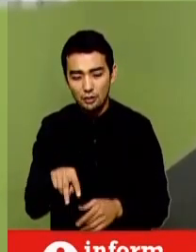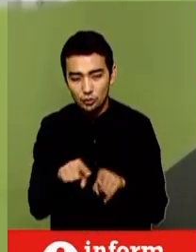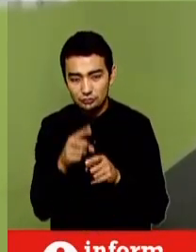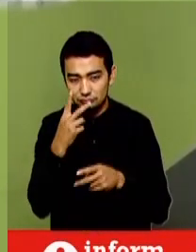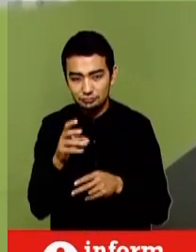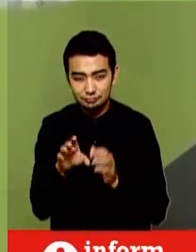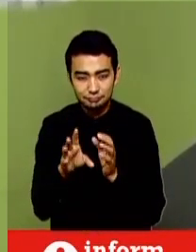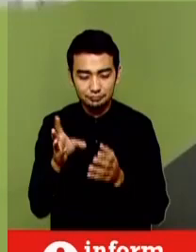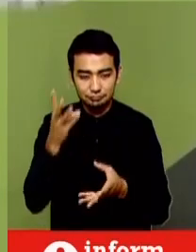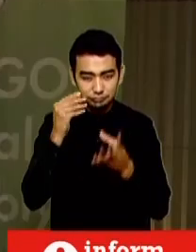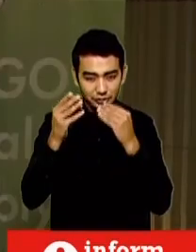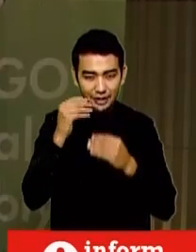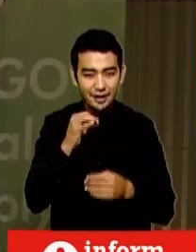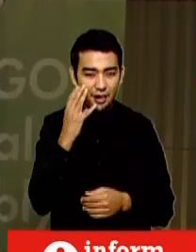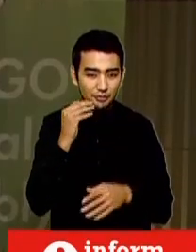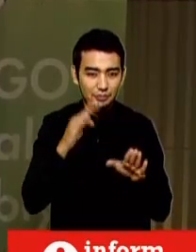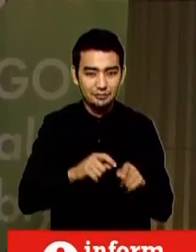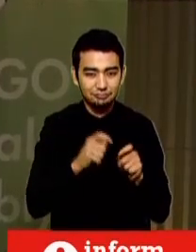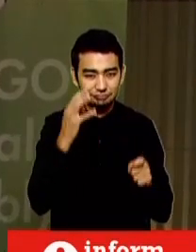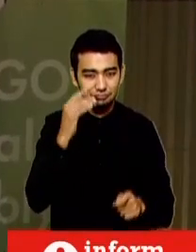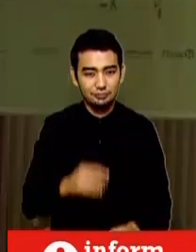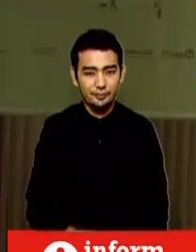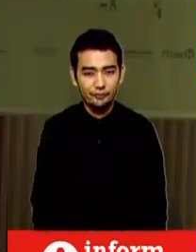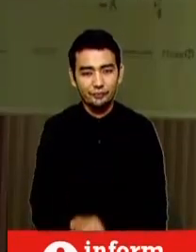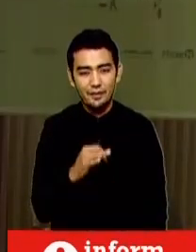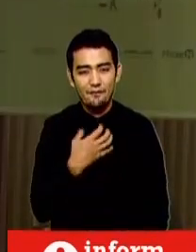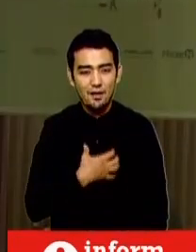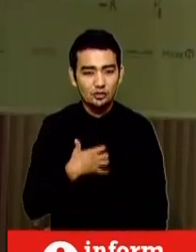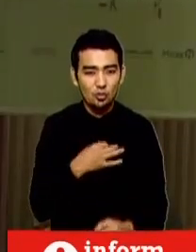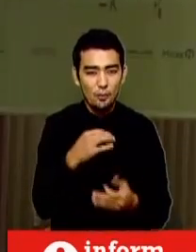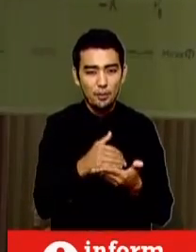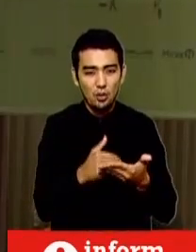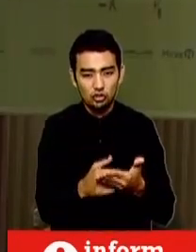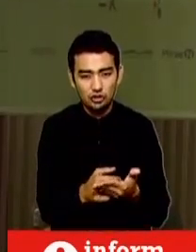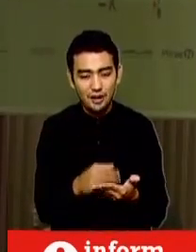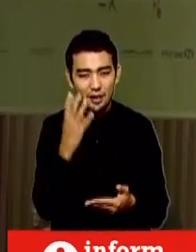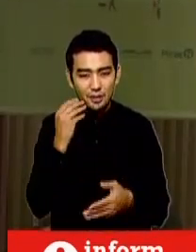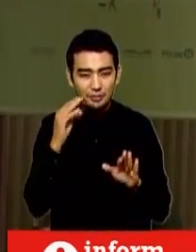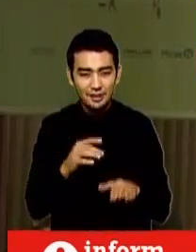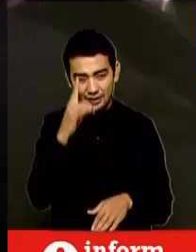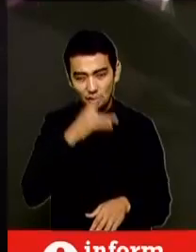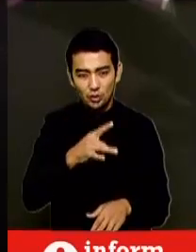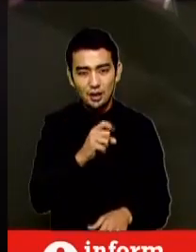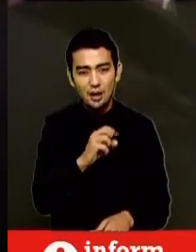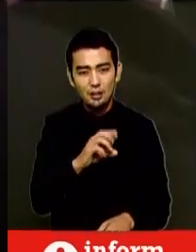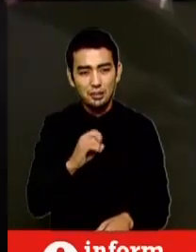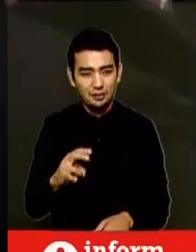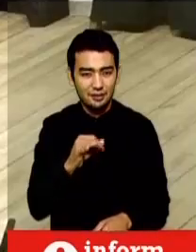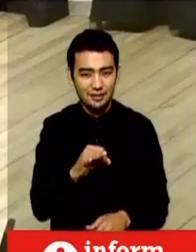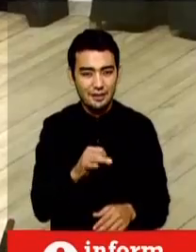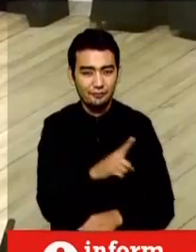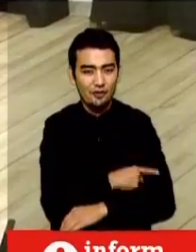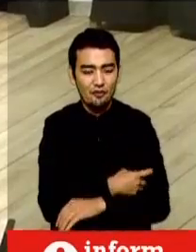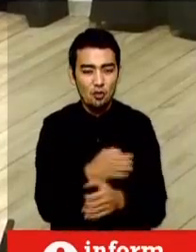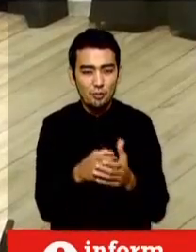внедрять положительный опыт в Алматы важным итогом обсуждений стало предложение об определении в региональным хабом Медицинской компании